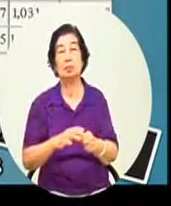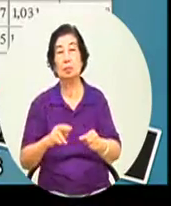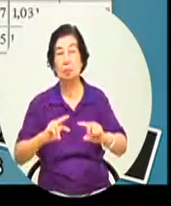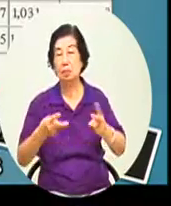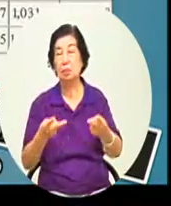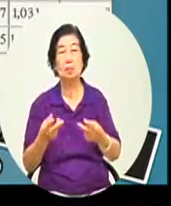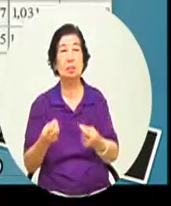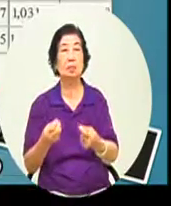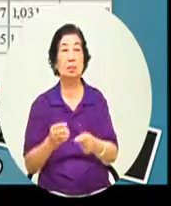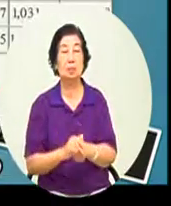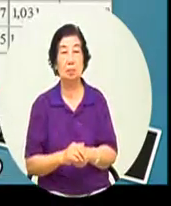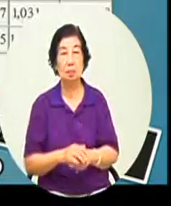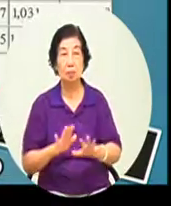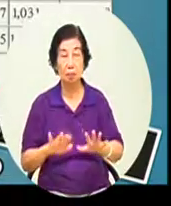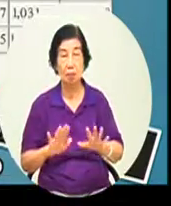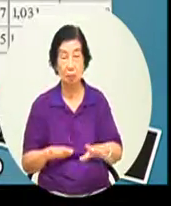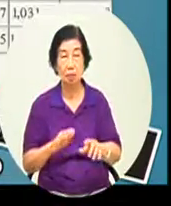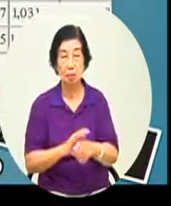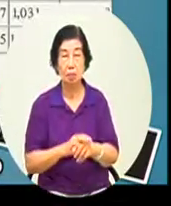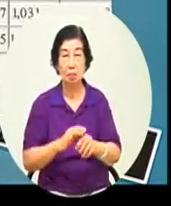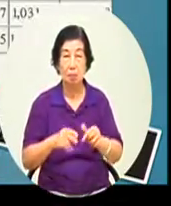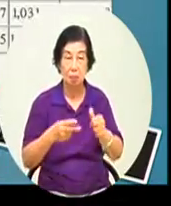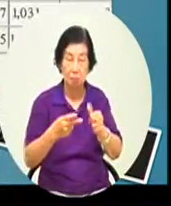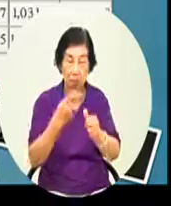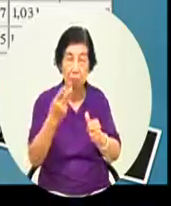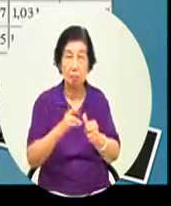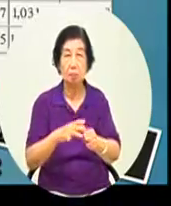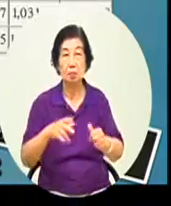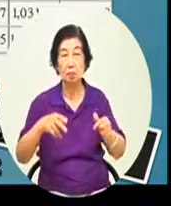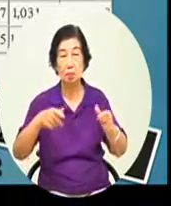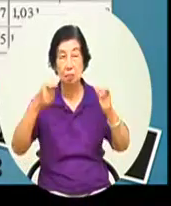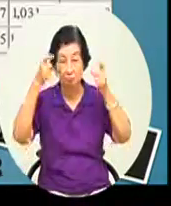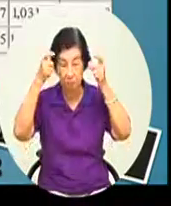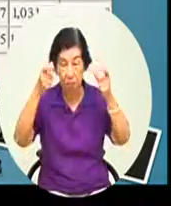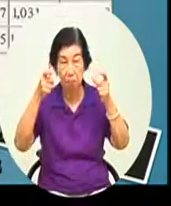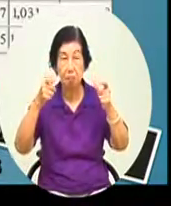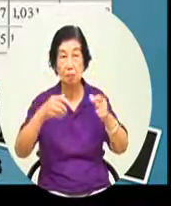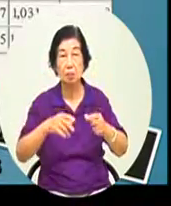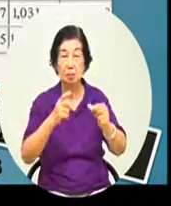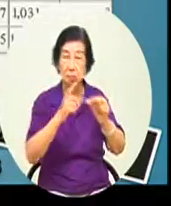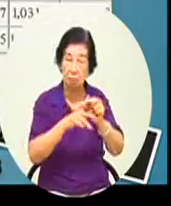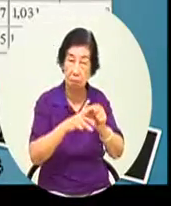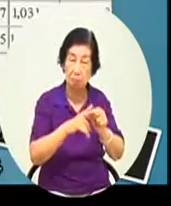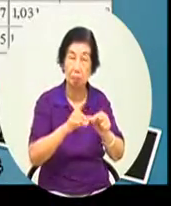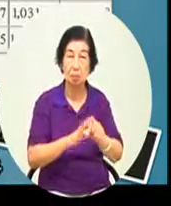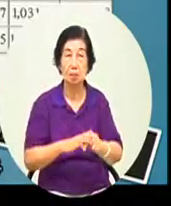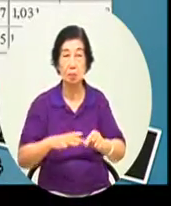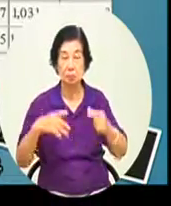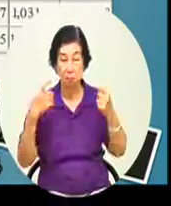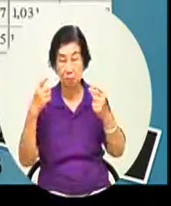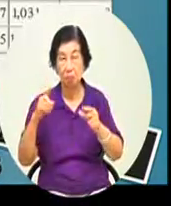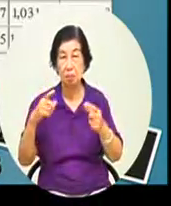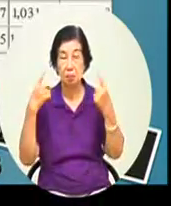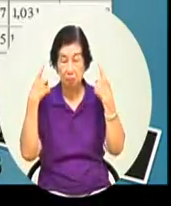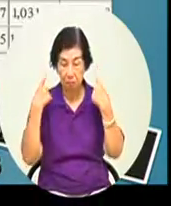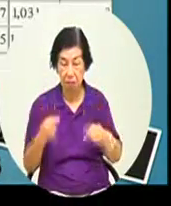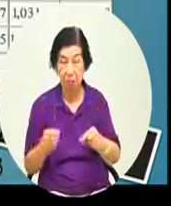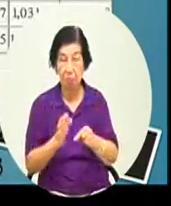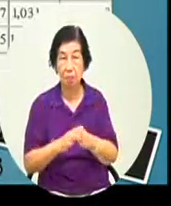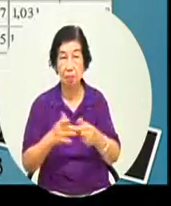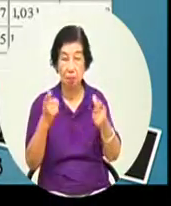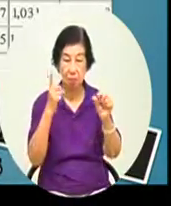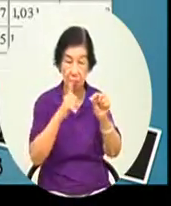名还是坐落在台中跟高雄啊，吼，只是吼名次倒过来了，本来是台中第一名，咱第二名，但是